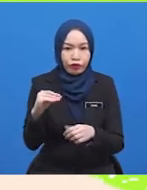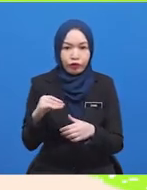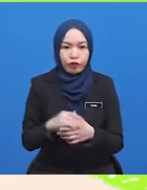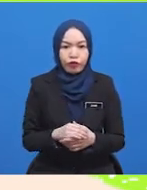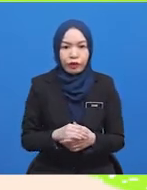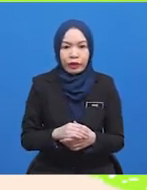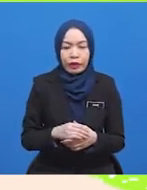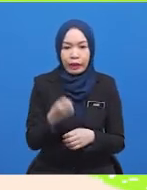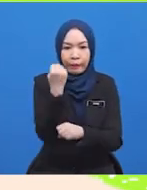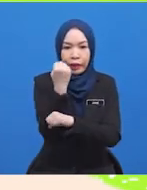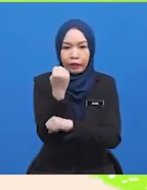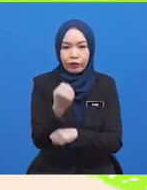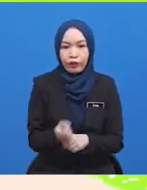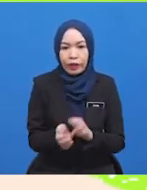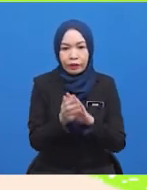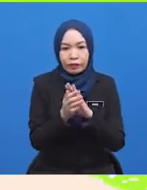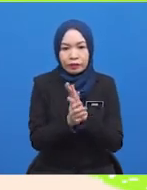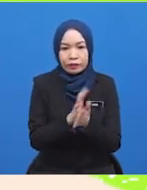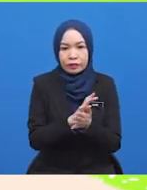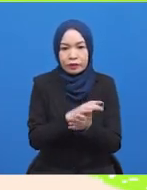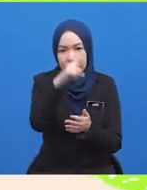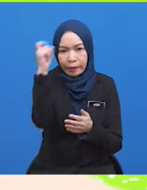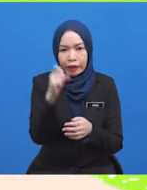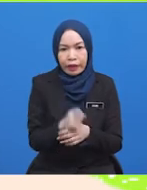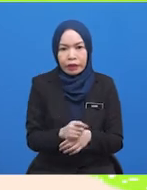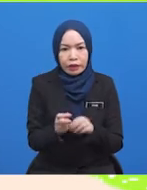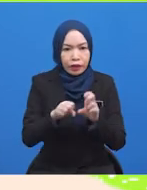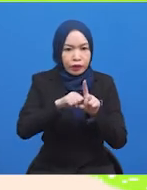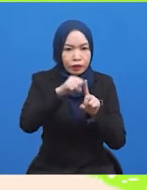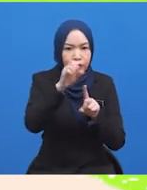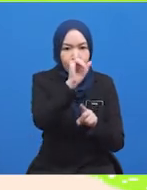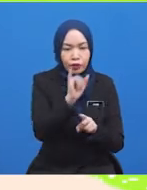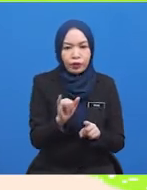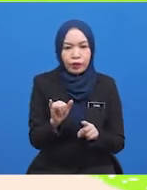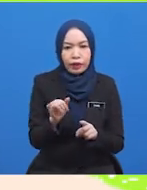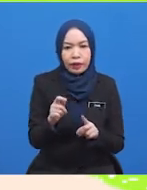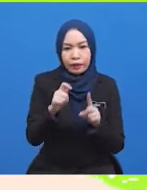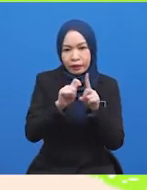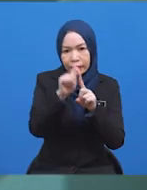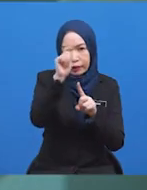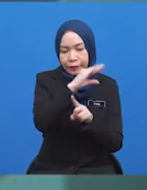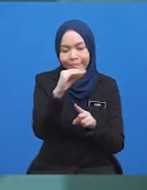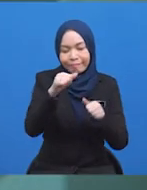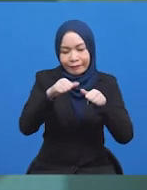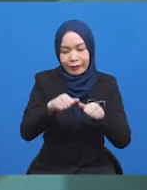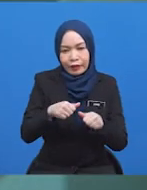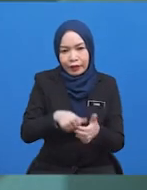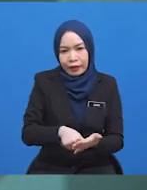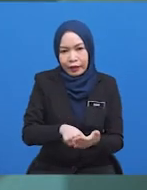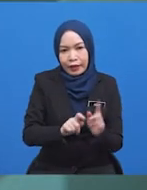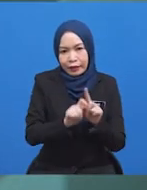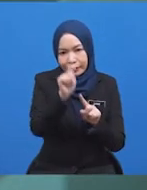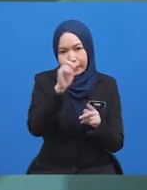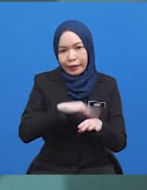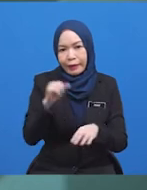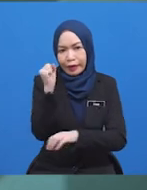batuan disebabkan oleh suhu dan tekanan yang tinggi pada batuan. Tahniah semua kerana